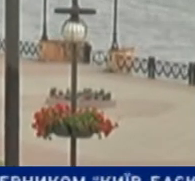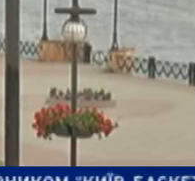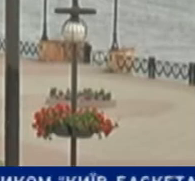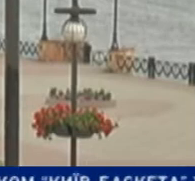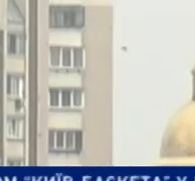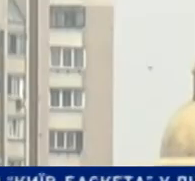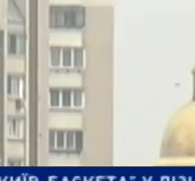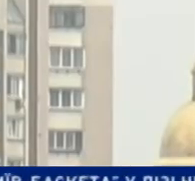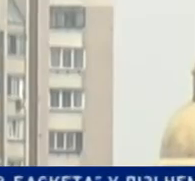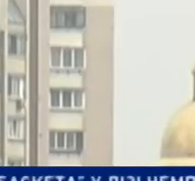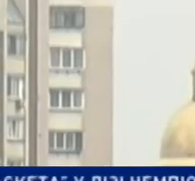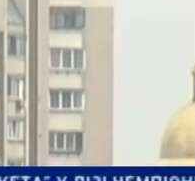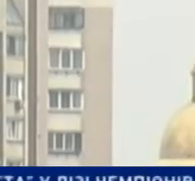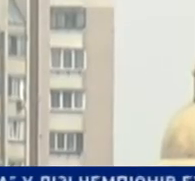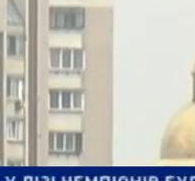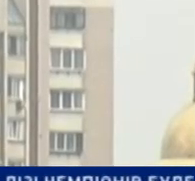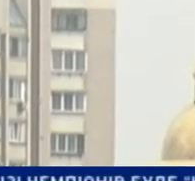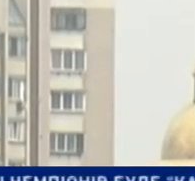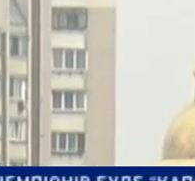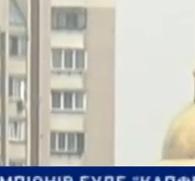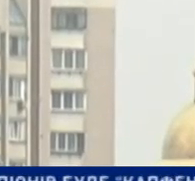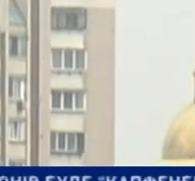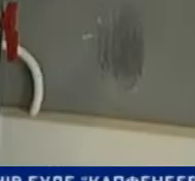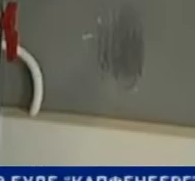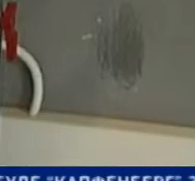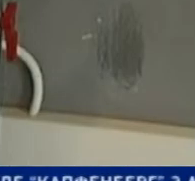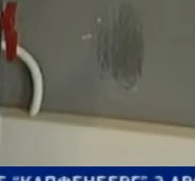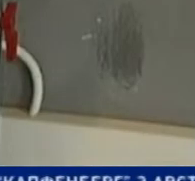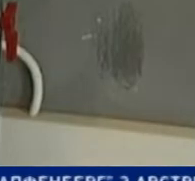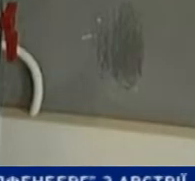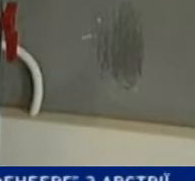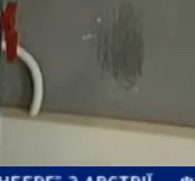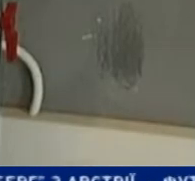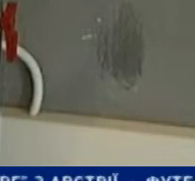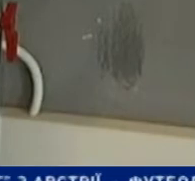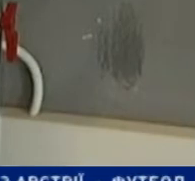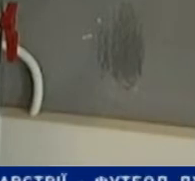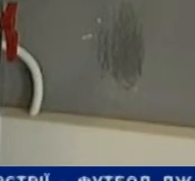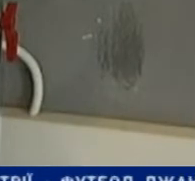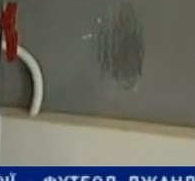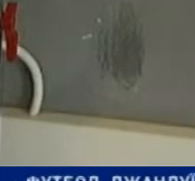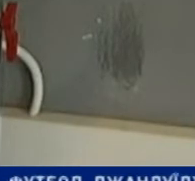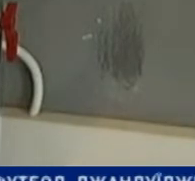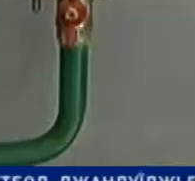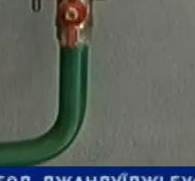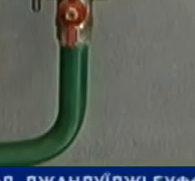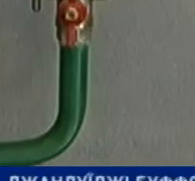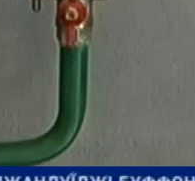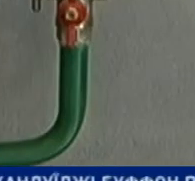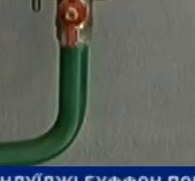на мережах без води сьогодні залишилися будинки на вулицях Тимошенка 33/35, Миропільський 35А